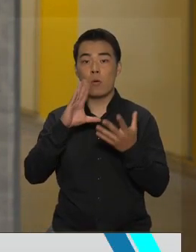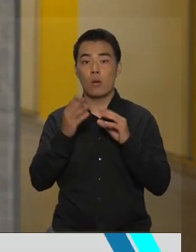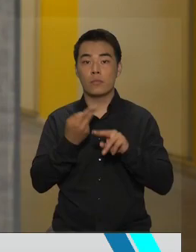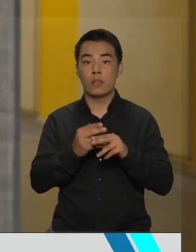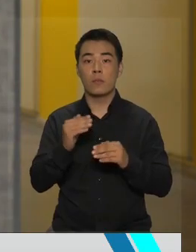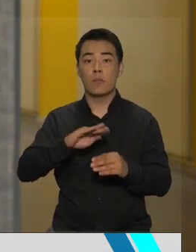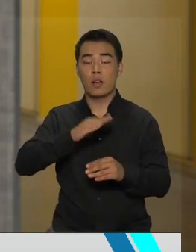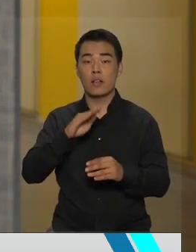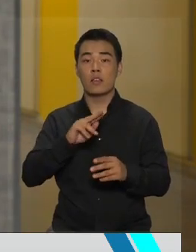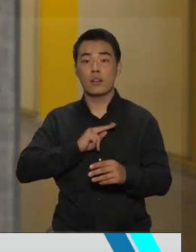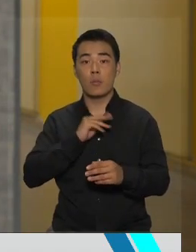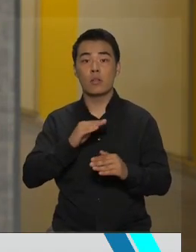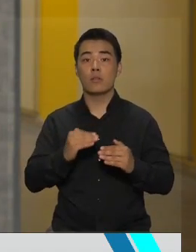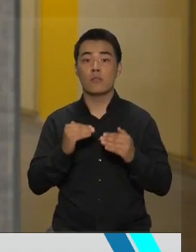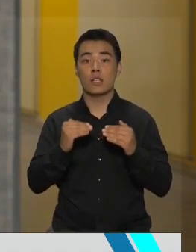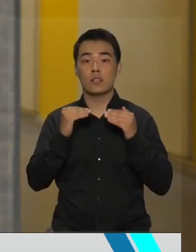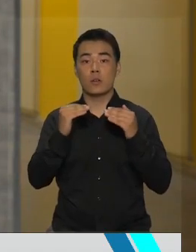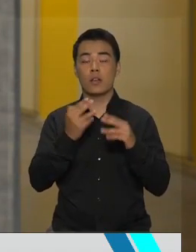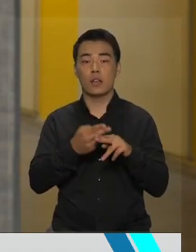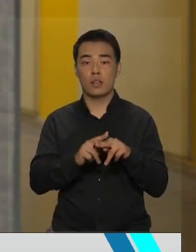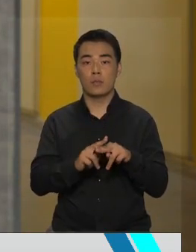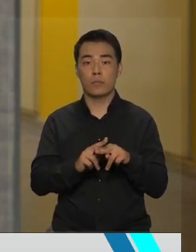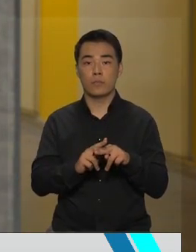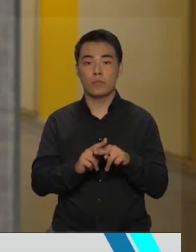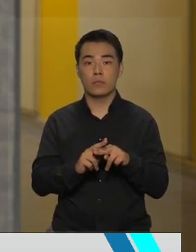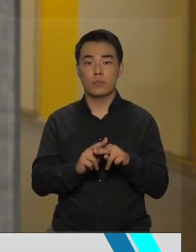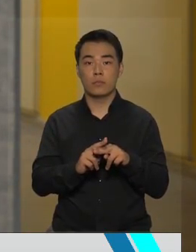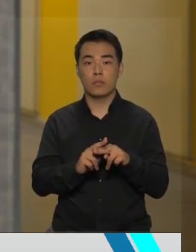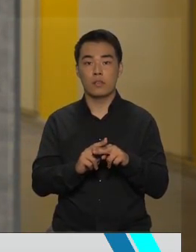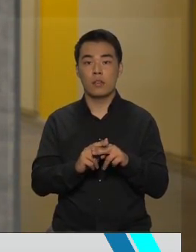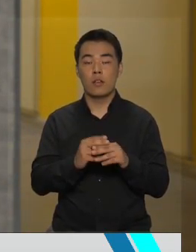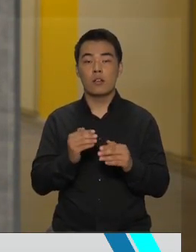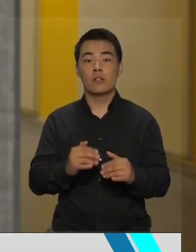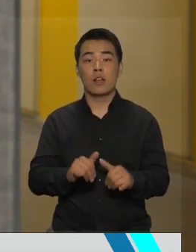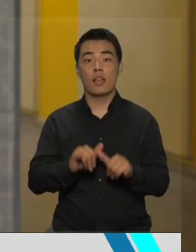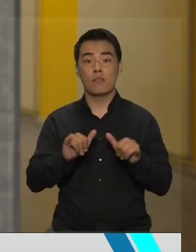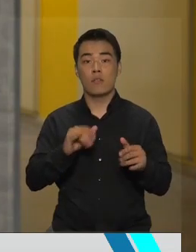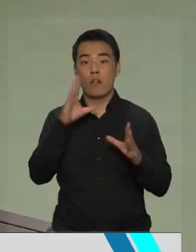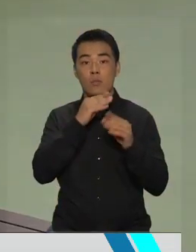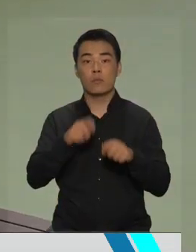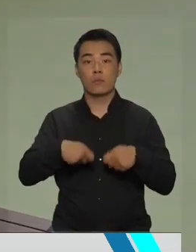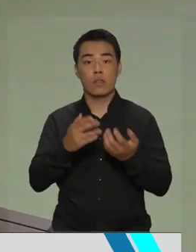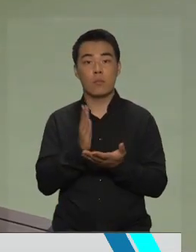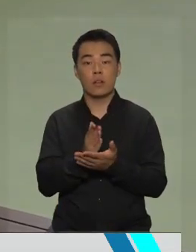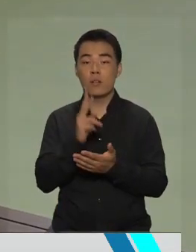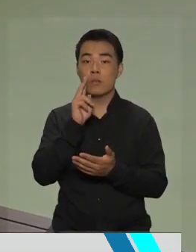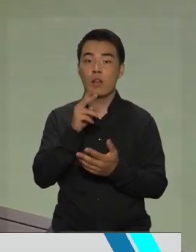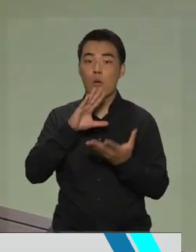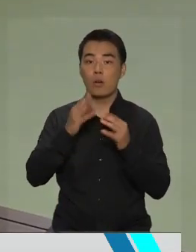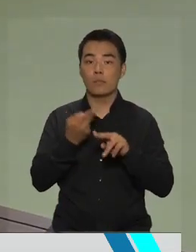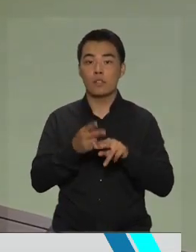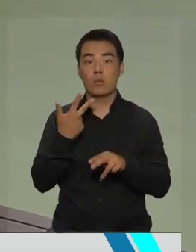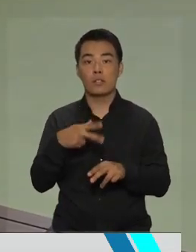баспалдақпен карьеріңізді енді одан әрі көтеруге мүмкіндік береді. Екінші іріктеудің